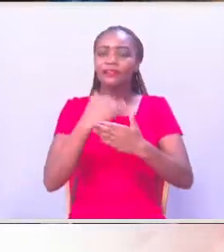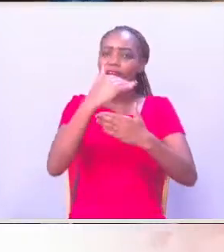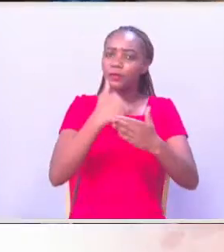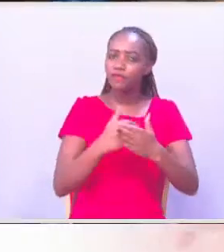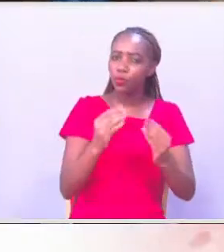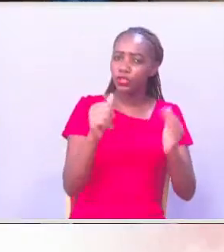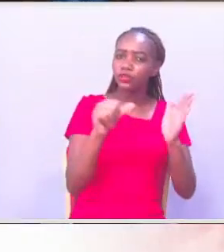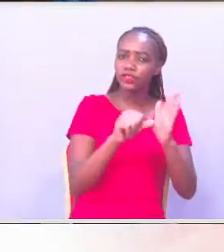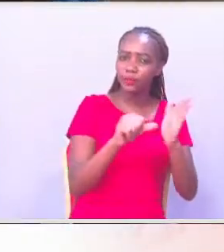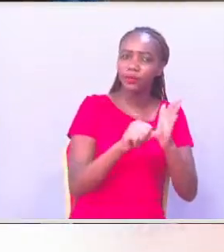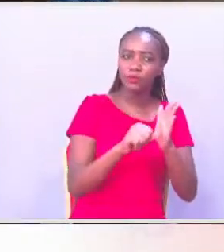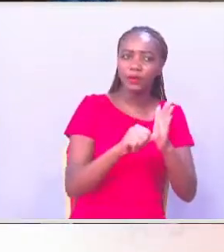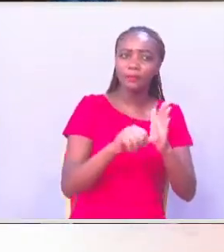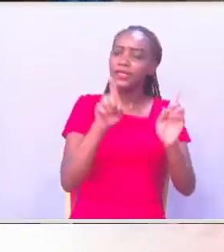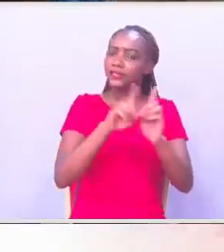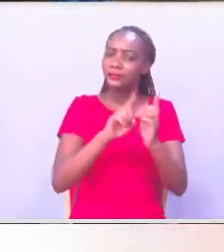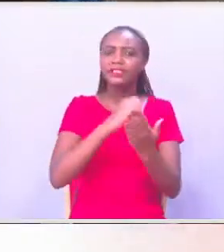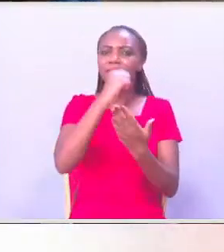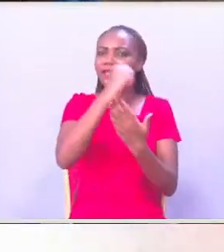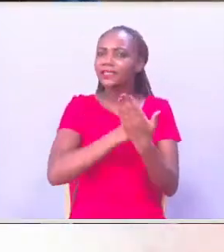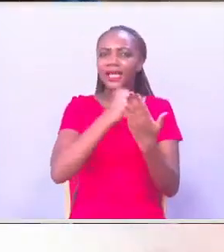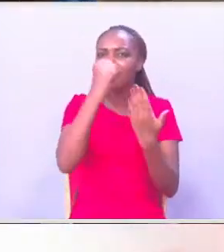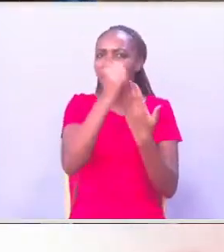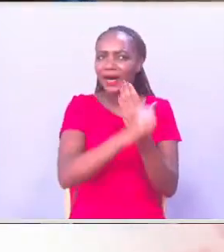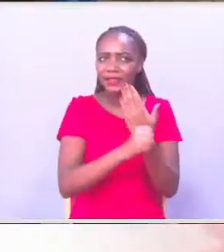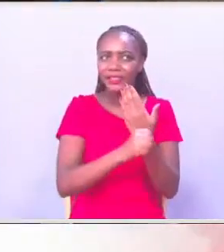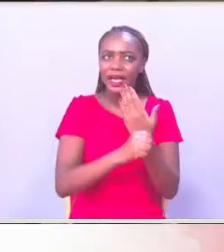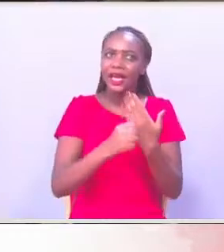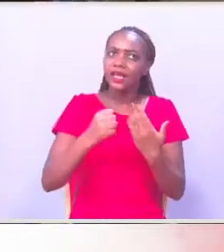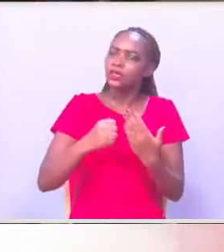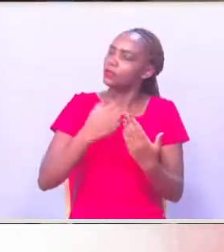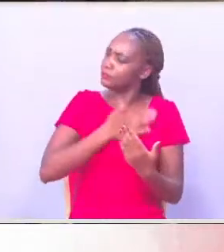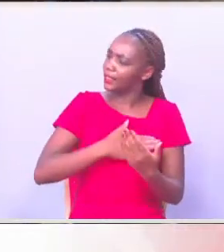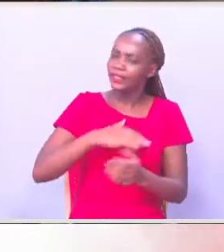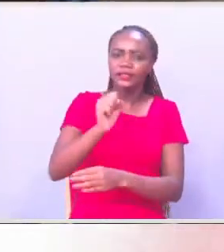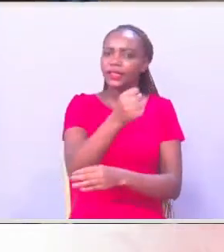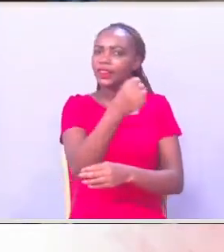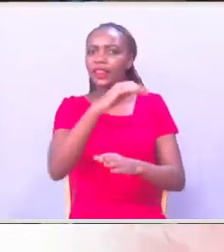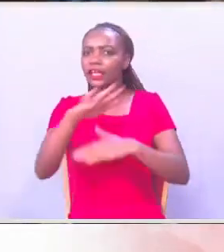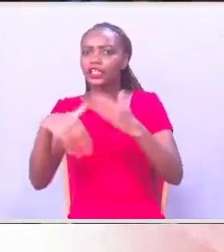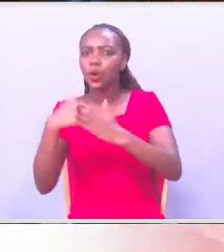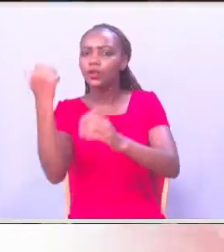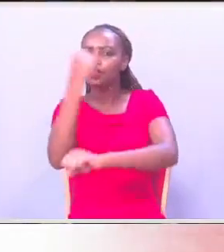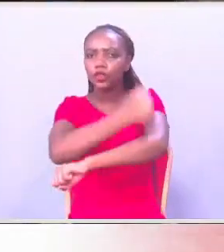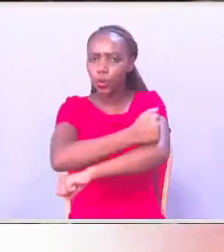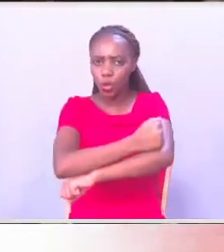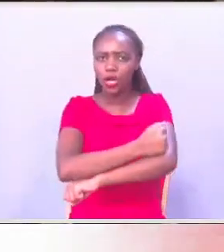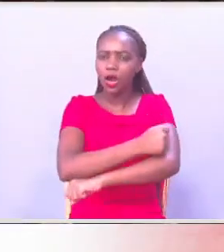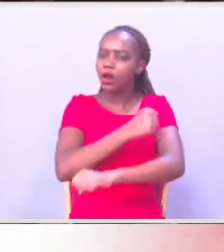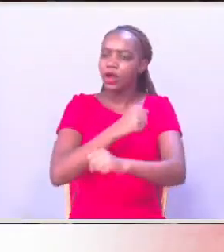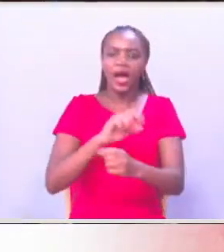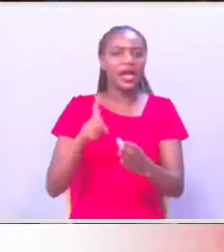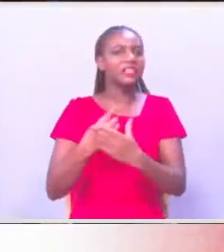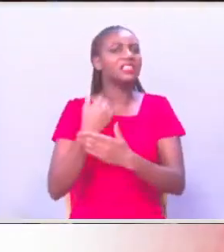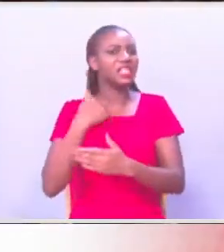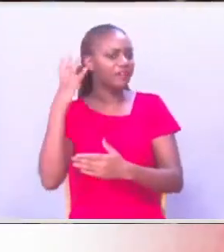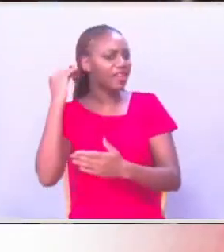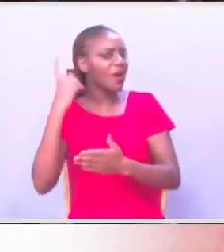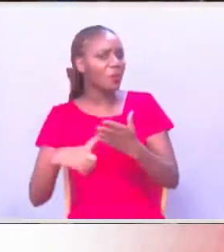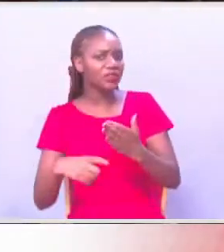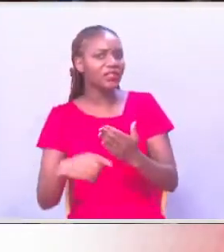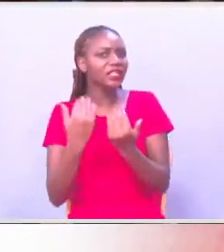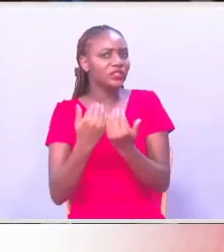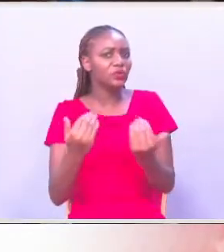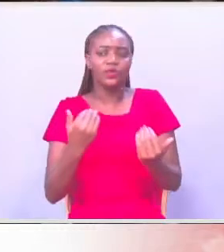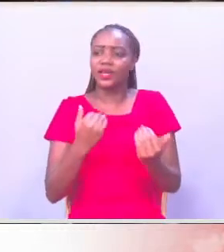tuangalie mambo ya syllabus. Vile nilitembea kwa hizi shule, nilipata watoto wengine wakiniambia wako na stress